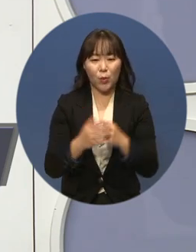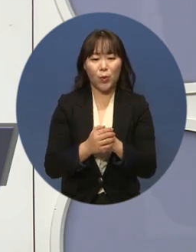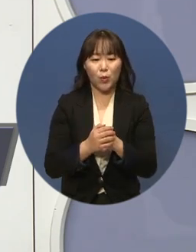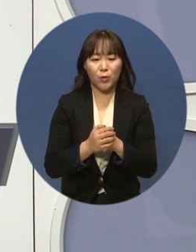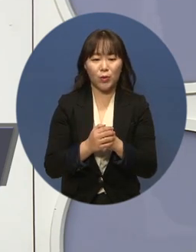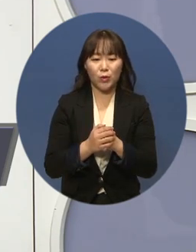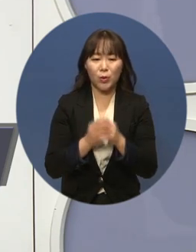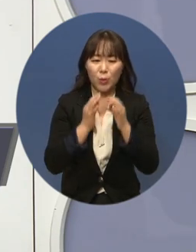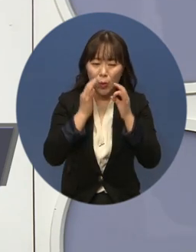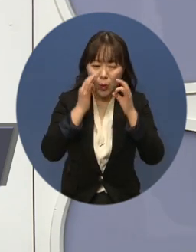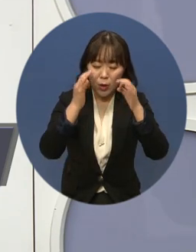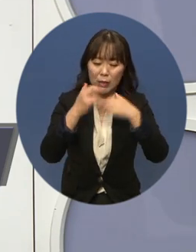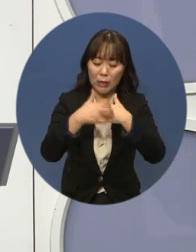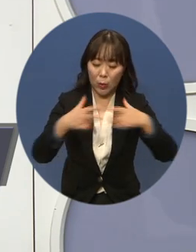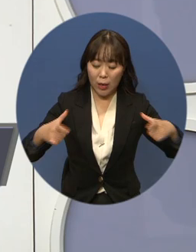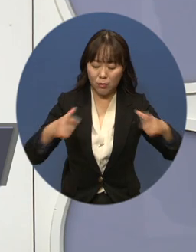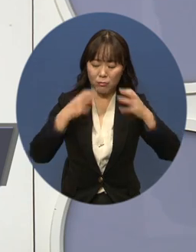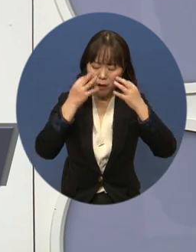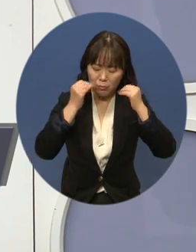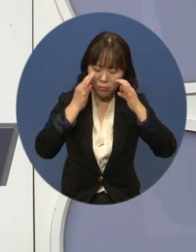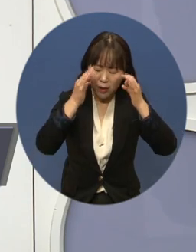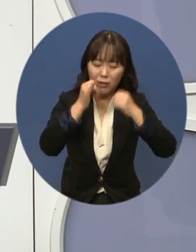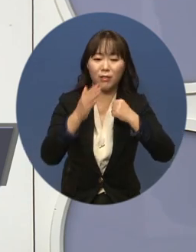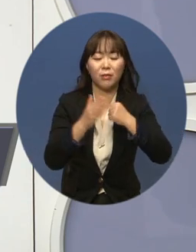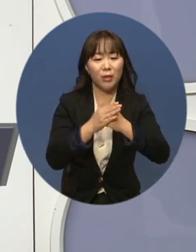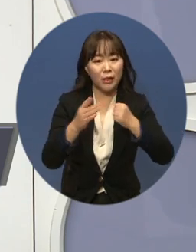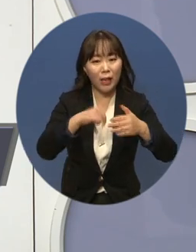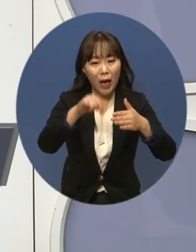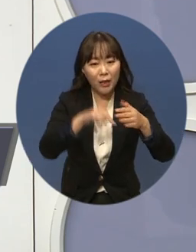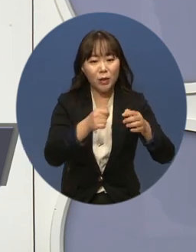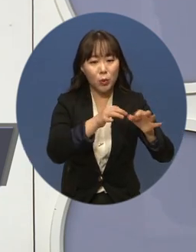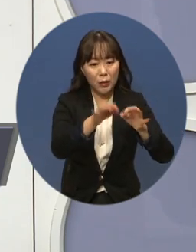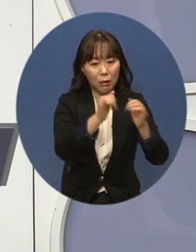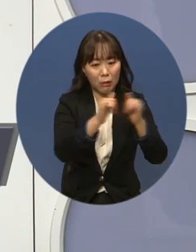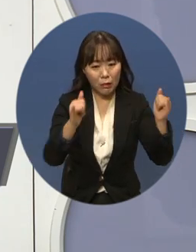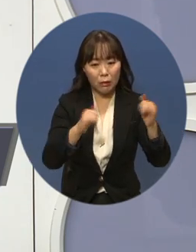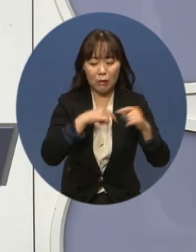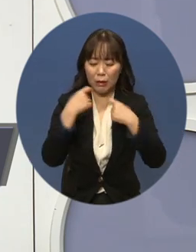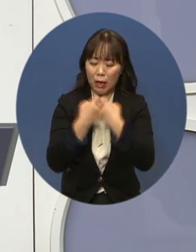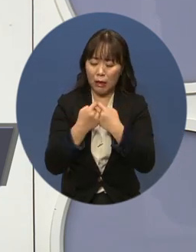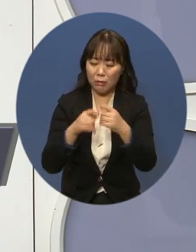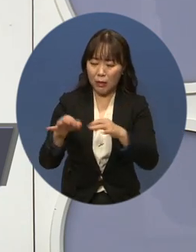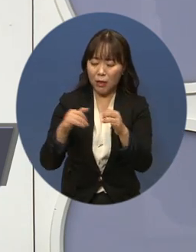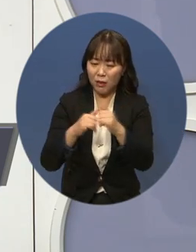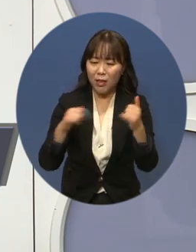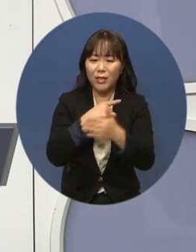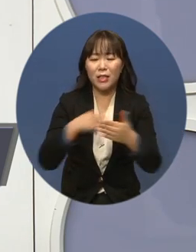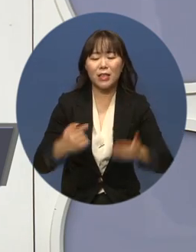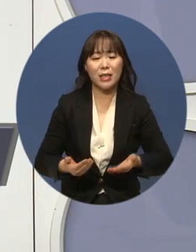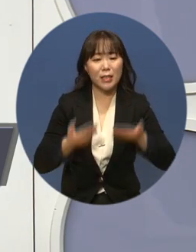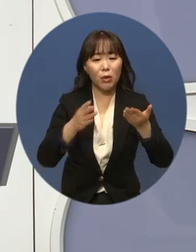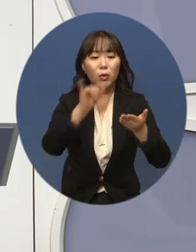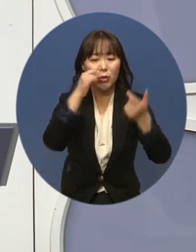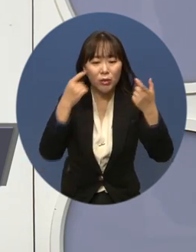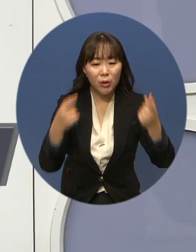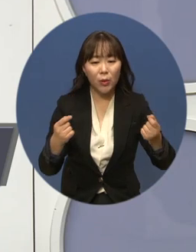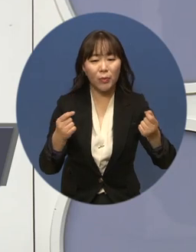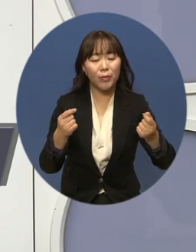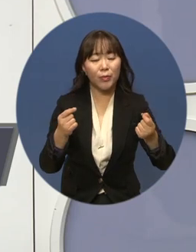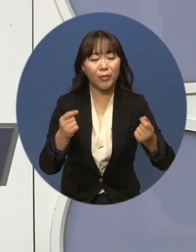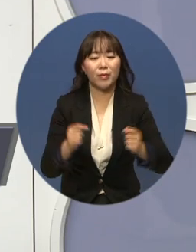노력을 하고 이렇게 해서 또 그 속에는 소상공인들, 자영업자 희생도 포함이 되는데 어쨌든 그렇게 해서